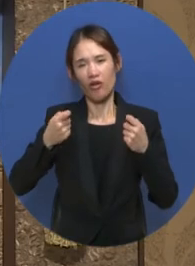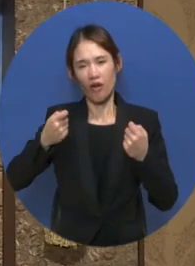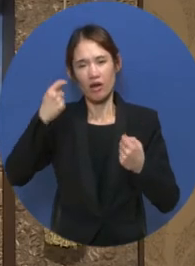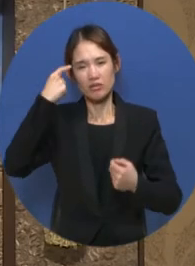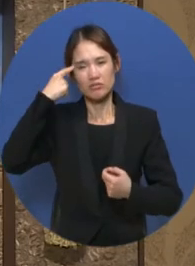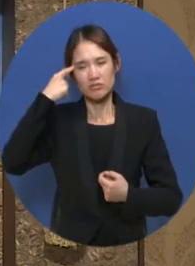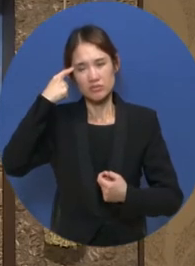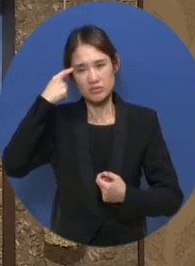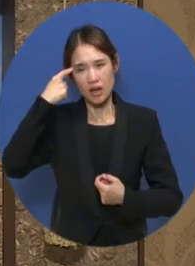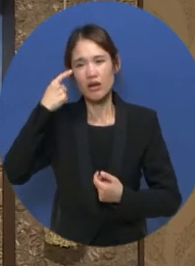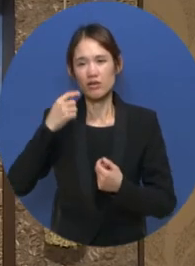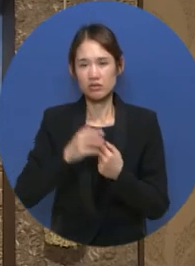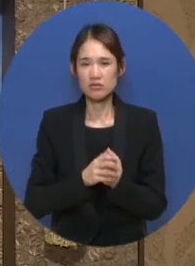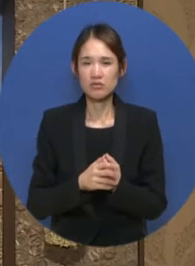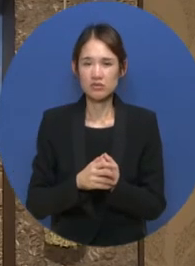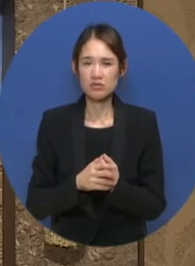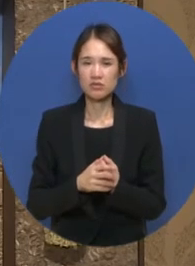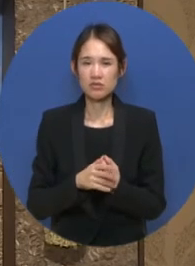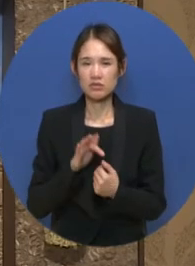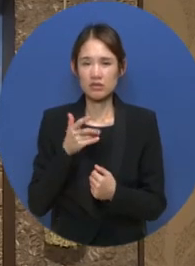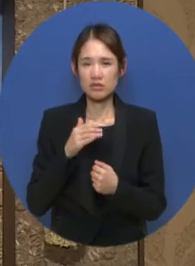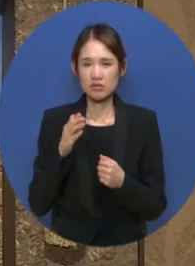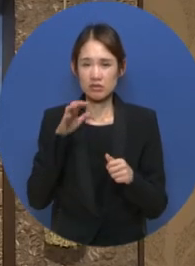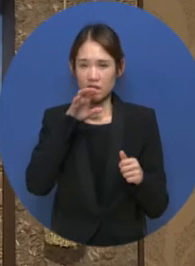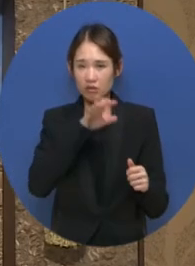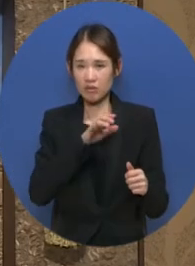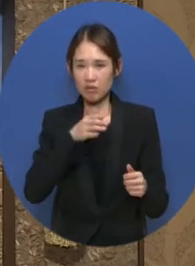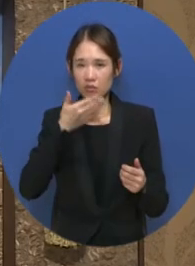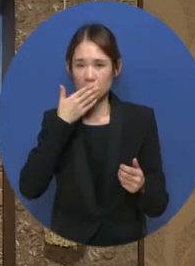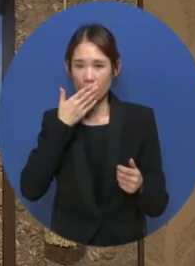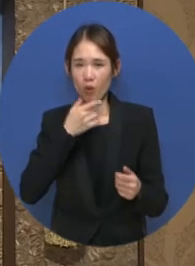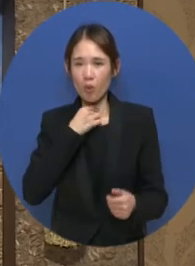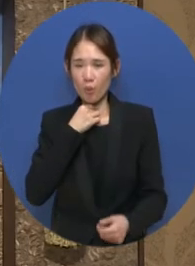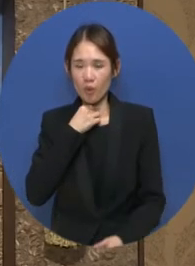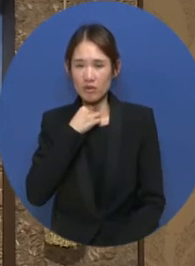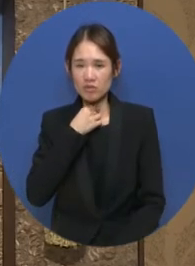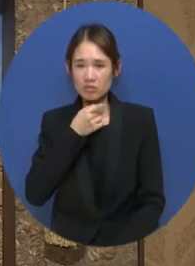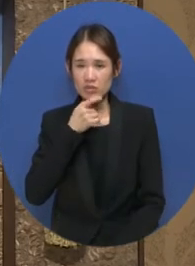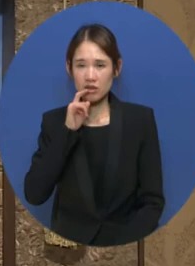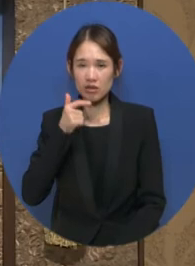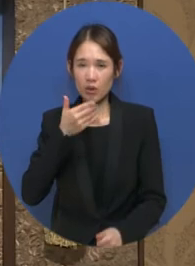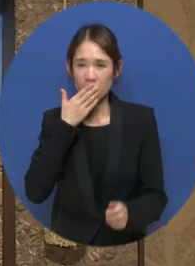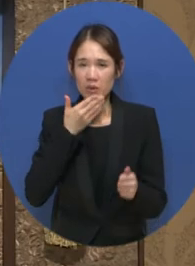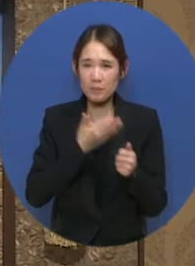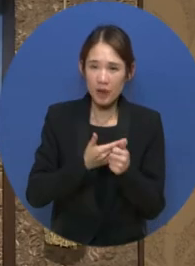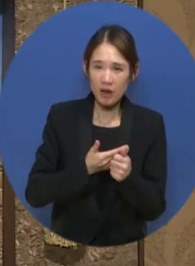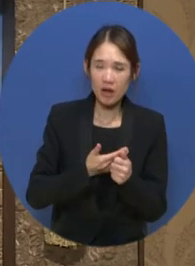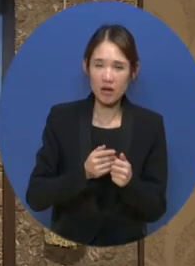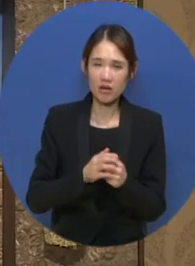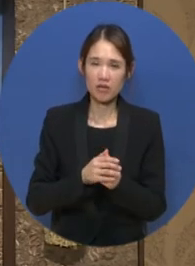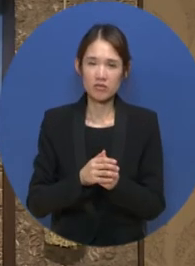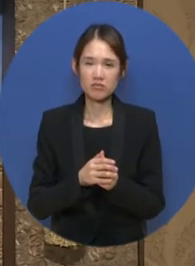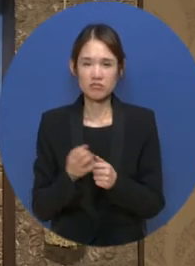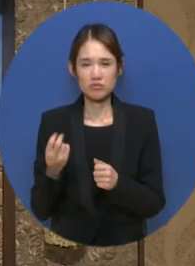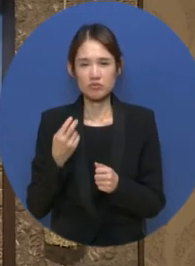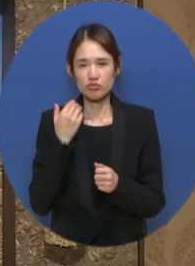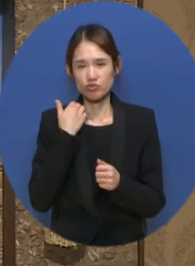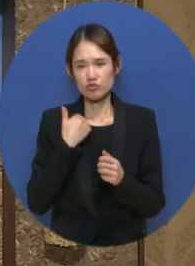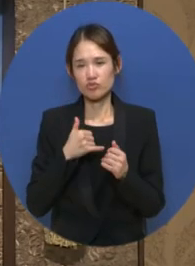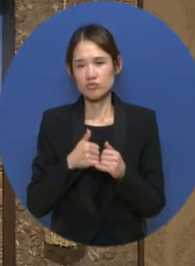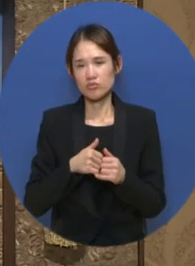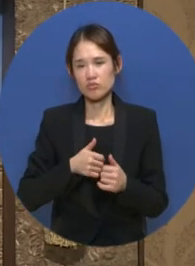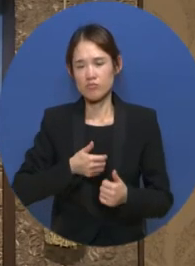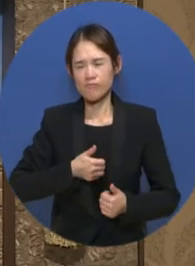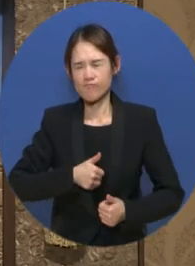생각이 듭니다 4 핵에 대해서 가 두기도 하고 또 이제 먹고 싶지 않은 걸 강제로 먹이고 또 이제